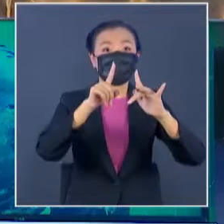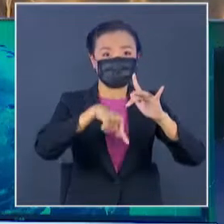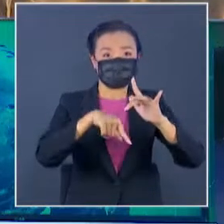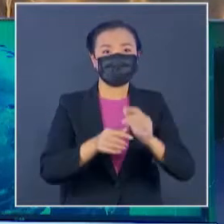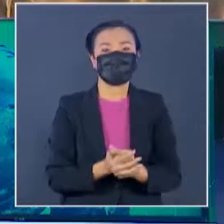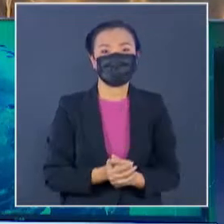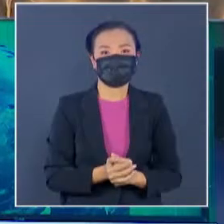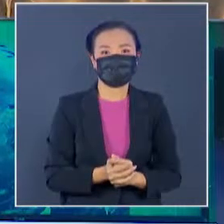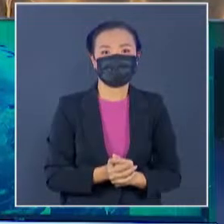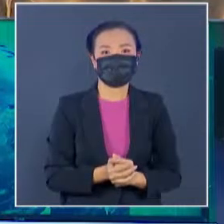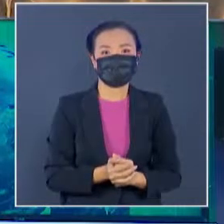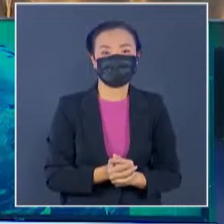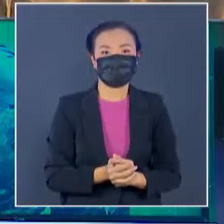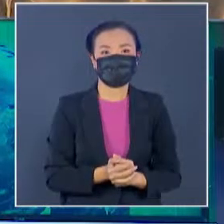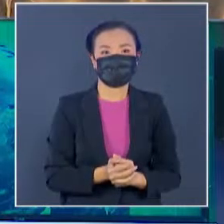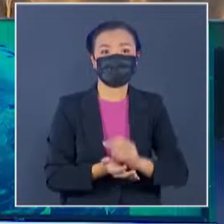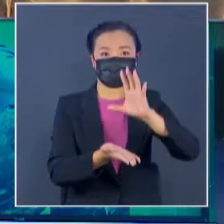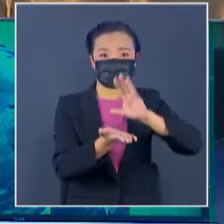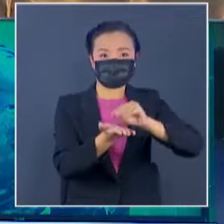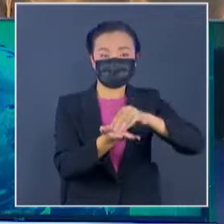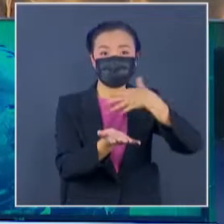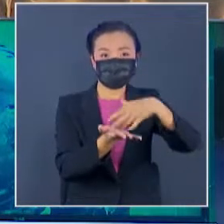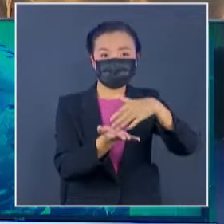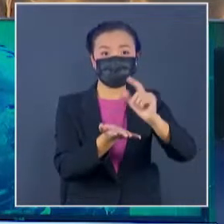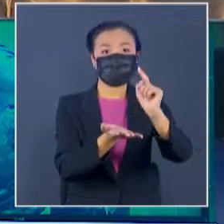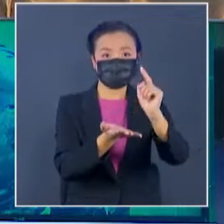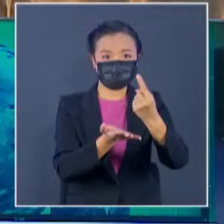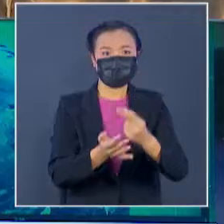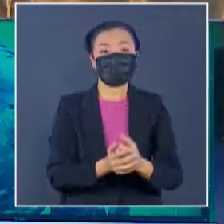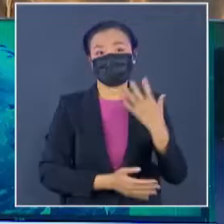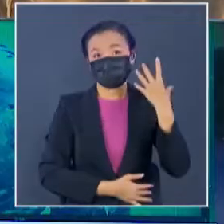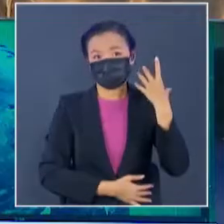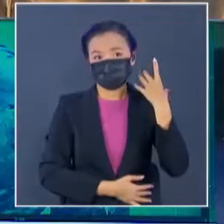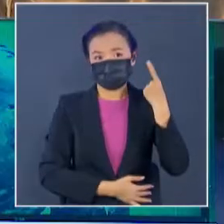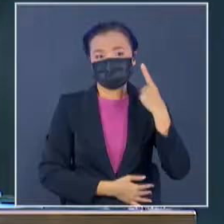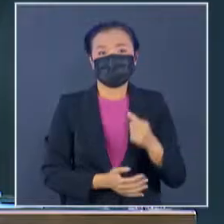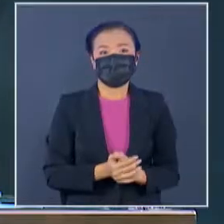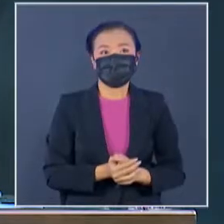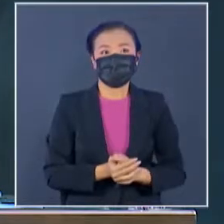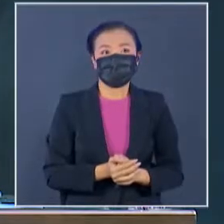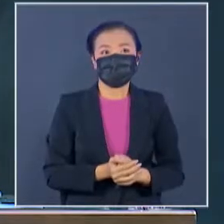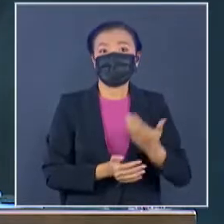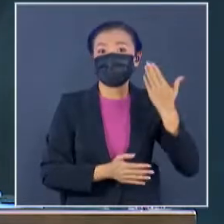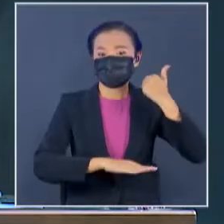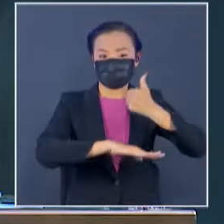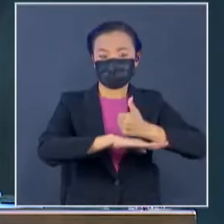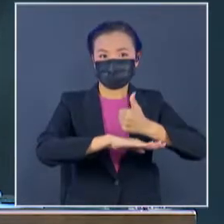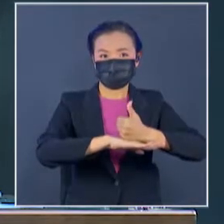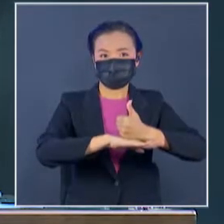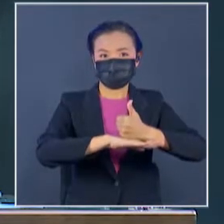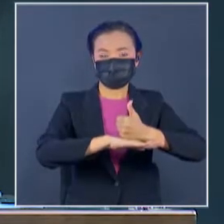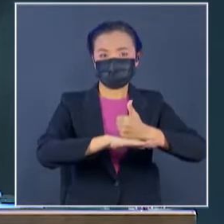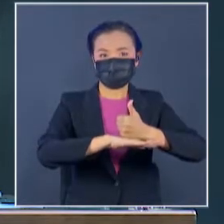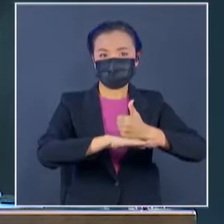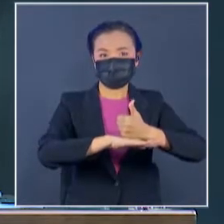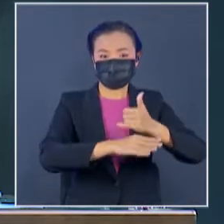ป็นการออกมาให้ข้อมูลอีกครั้งหนึ่งนะครับเมื่อวานนี้เนี่ยนะครับได้มีการนำตัวของอดีตผู้กำกับโจ้นะครับม